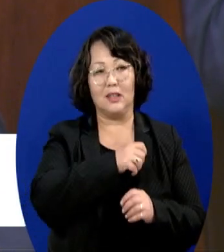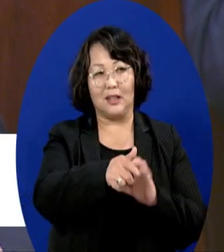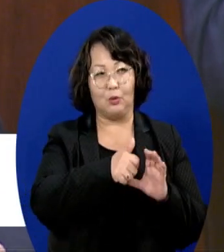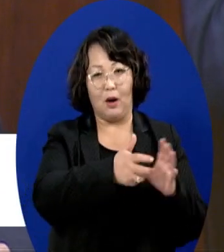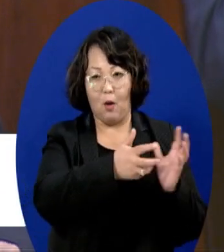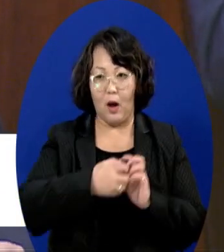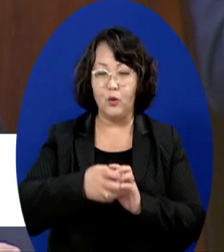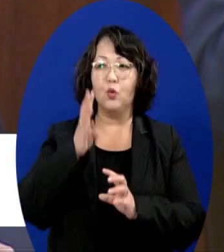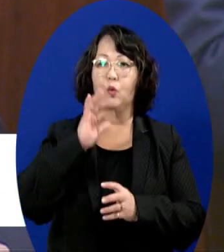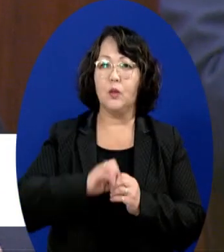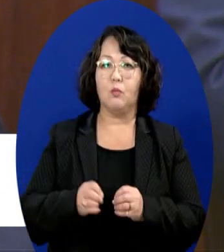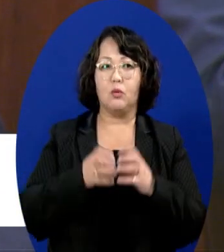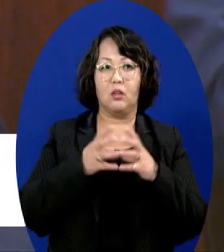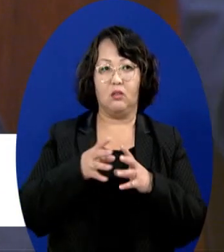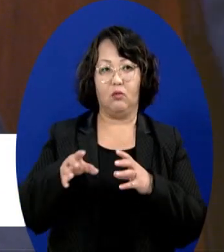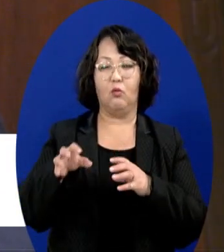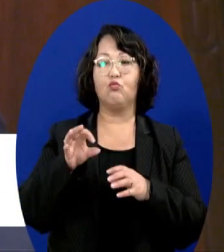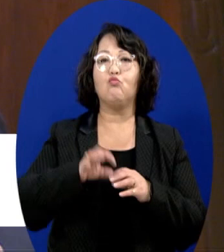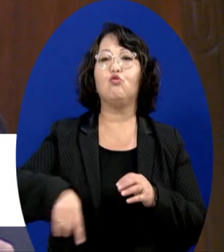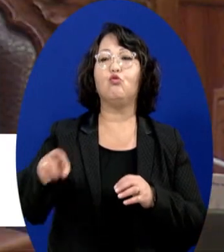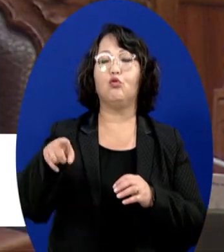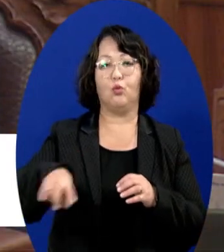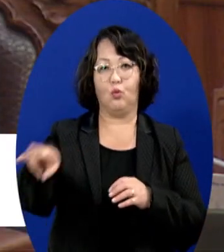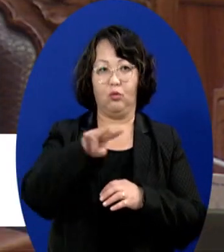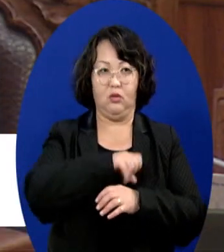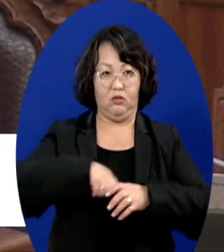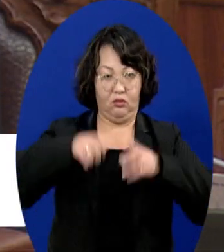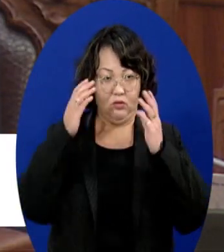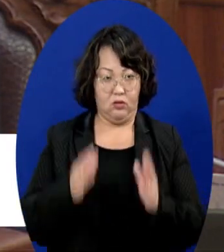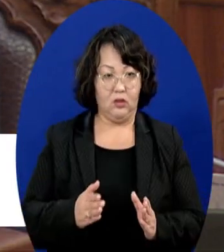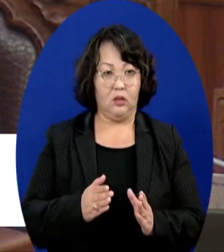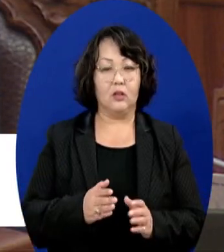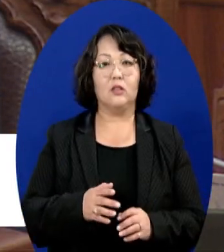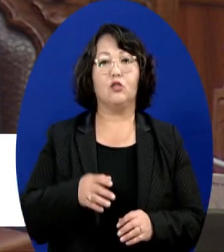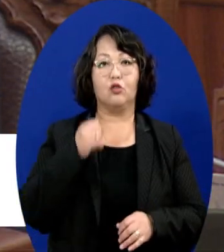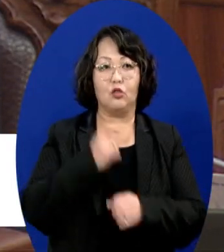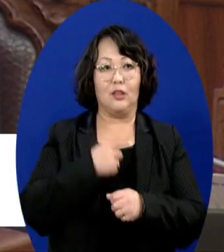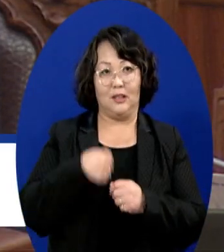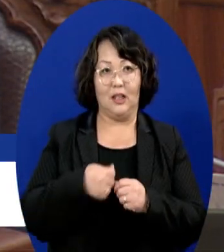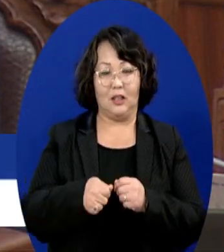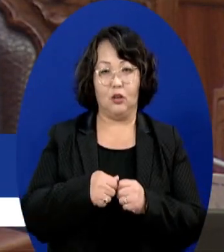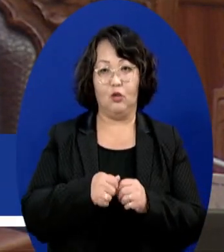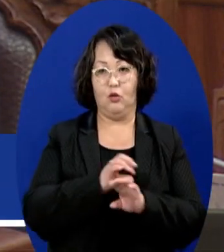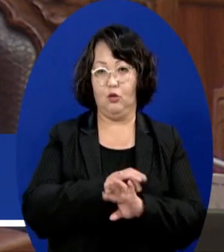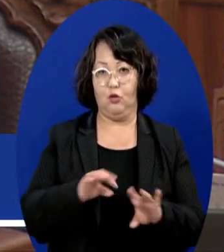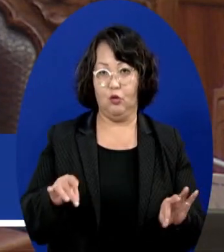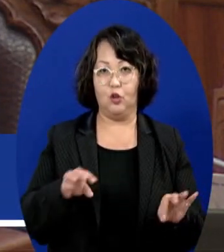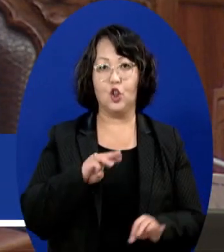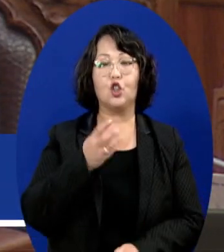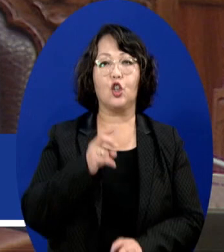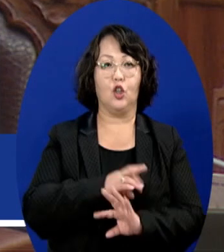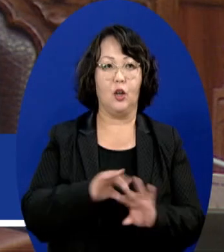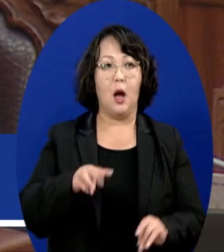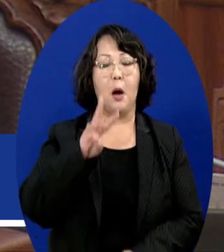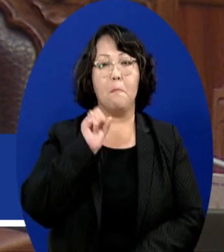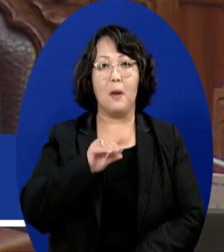энэ механизмыг нь одоо ашигласаа гэж бид нар оруулж ирсэн. Энэ орон нутгийн хөгжлийн санд зарж байгаа зарлага нь өөрөө их олон төрөлтэй байгаа. Тийм учраас би бол зөвхөн